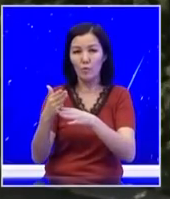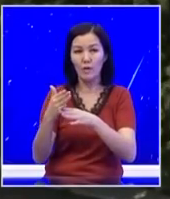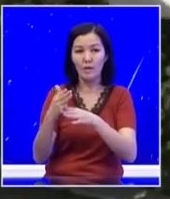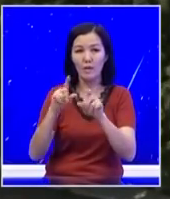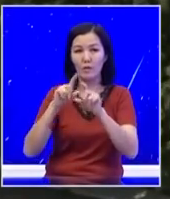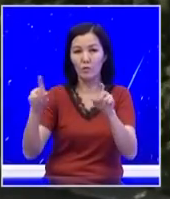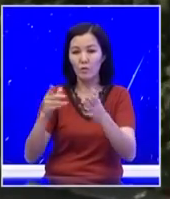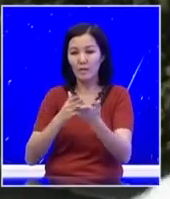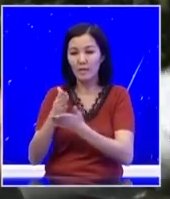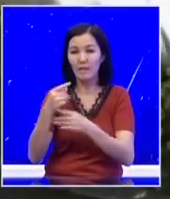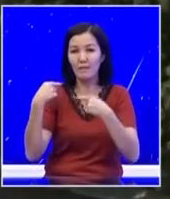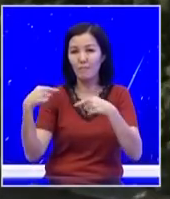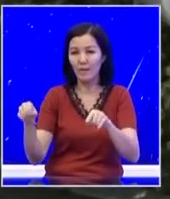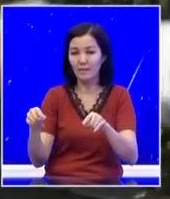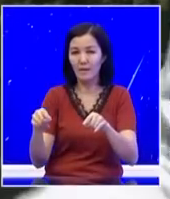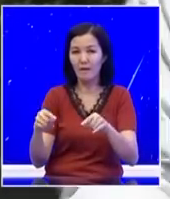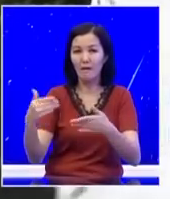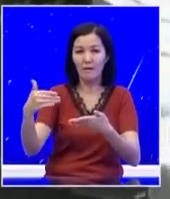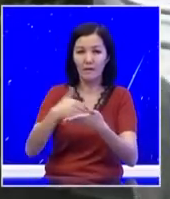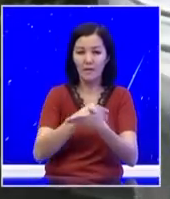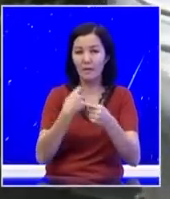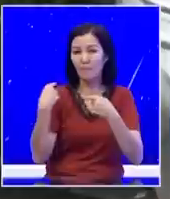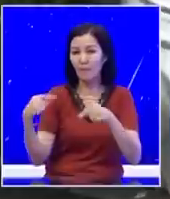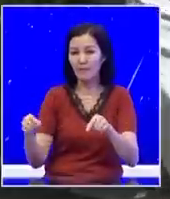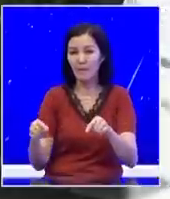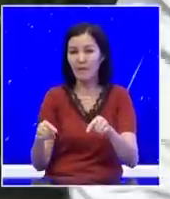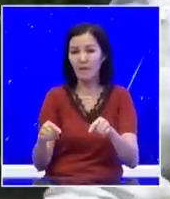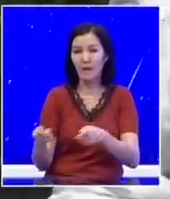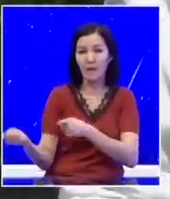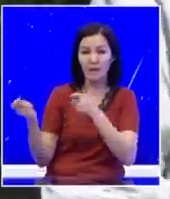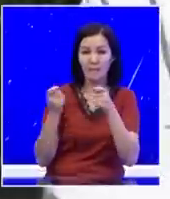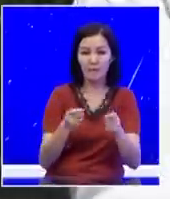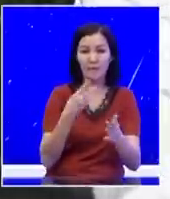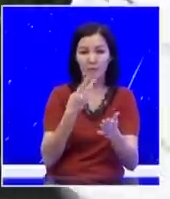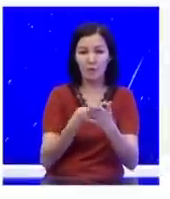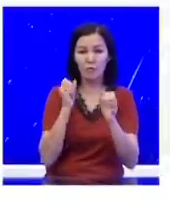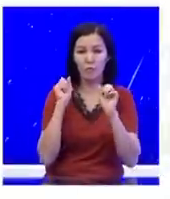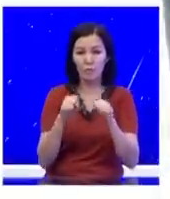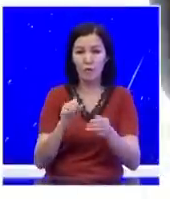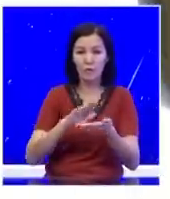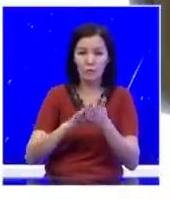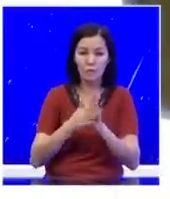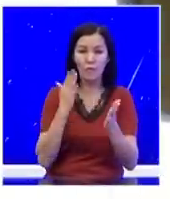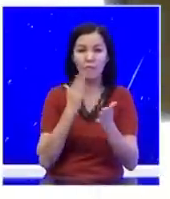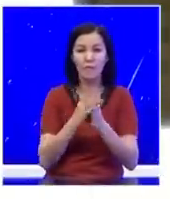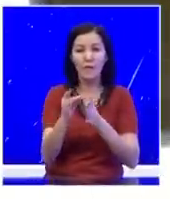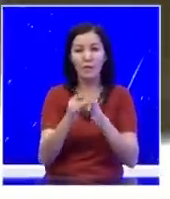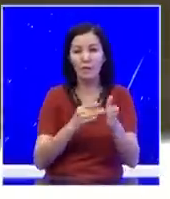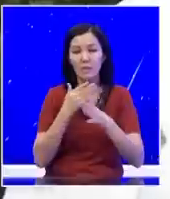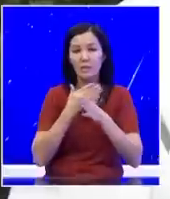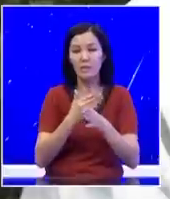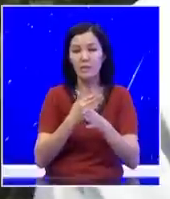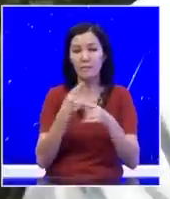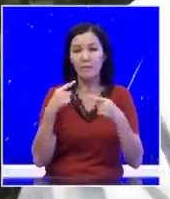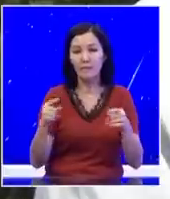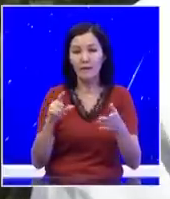жеке. Ауруханаға келетін науқастар болатын болса, осы жаққа жеке келеді. Одан кейін жедел жәрдем келетін болса, жеке келтіреміз.